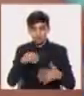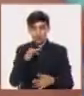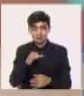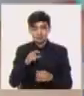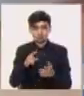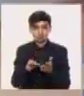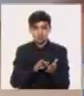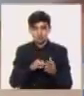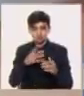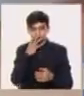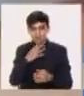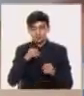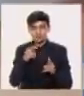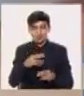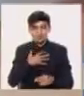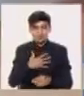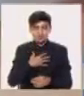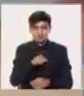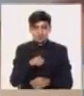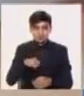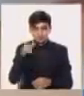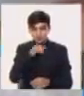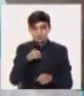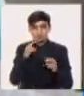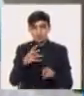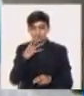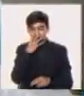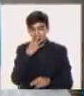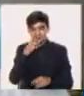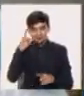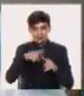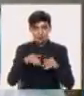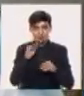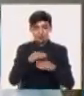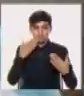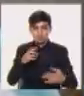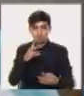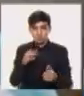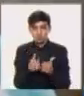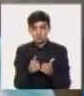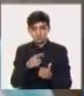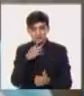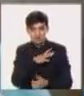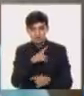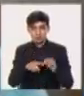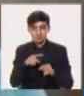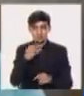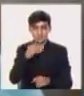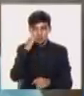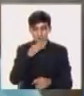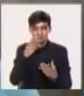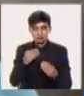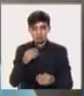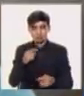бөліміне орналастырылған азамат өздігінен демала алмай жасанды жолмен тыныс алу аппаратына қосылыпты. Жақындары сол кезден бастап